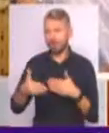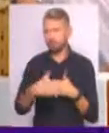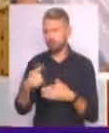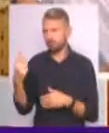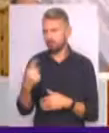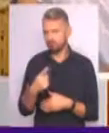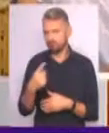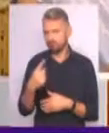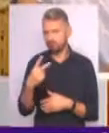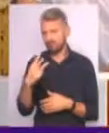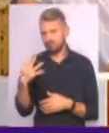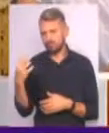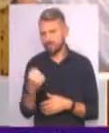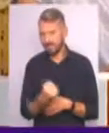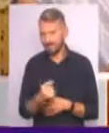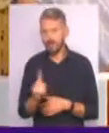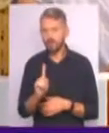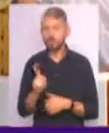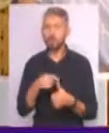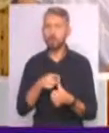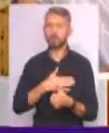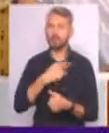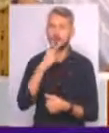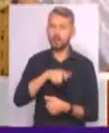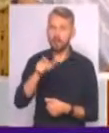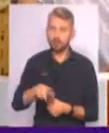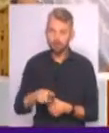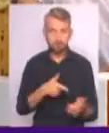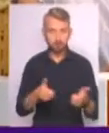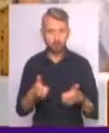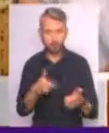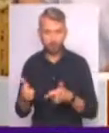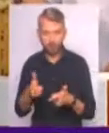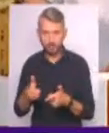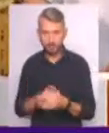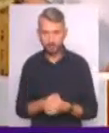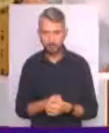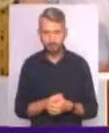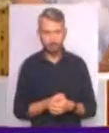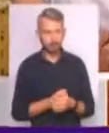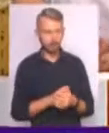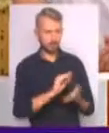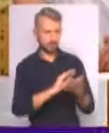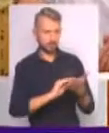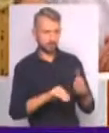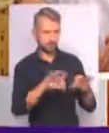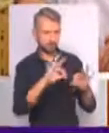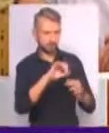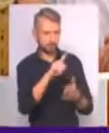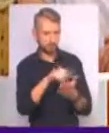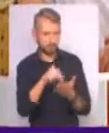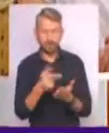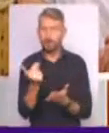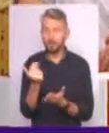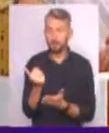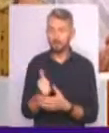тижні. Для того, щоб, по-перше, наші глядачі підготували... Сформували питання. Так, сформували свої